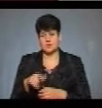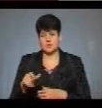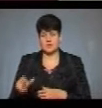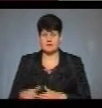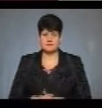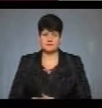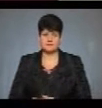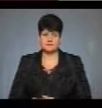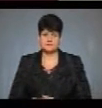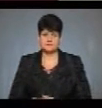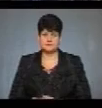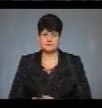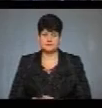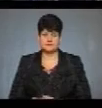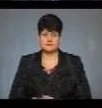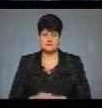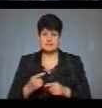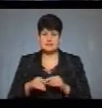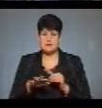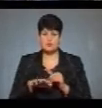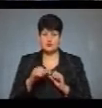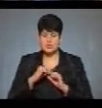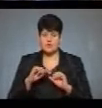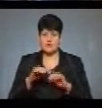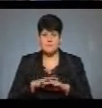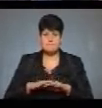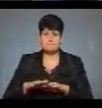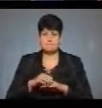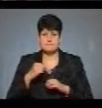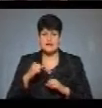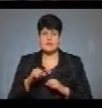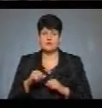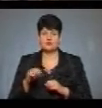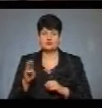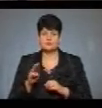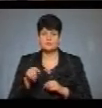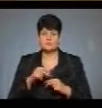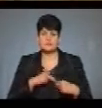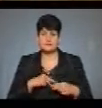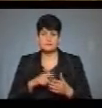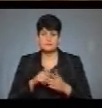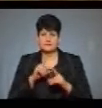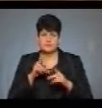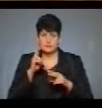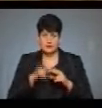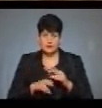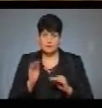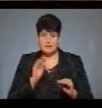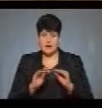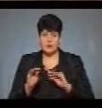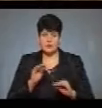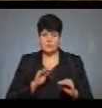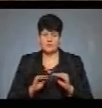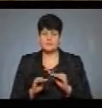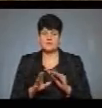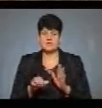Роман Стрижак. Це площа героїв Майдану у Шумську. Тут працівники міської ради завершують прикріплювати шпажками